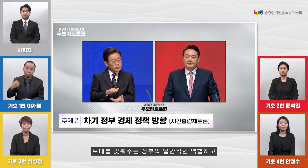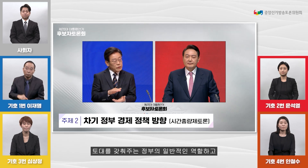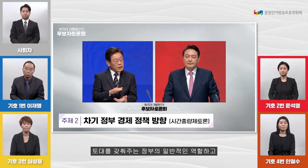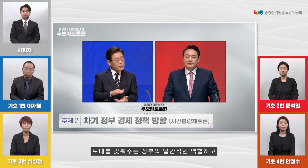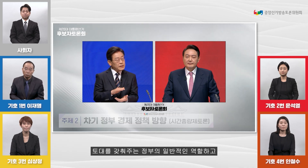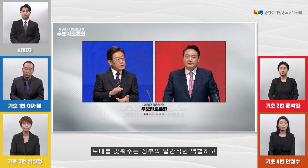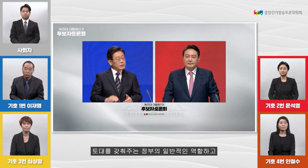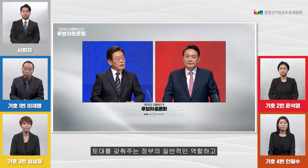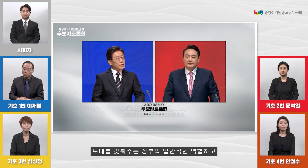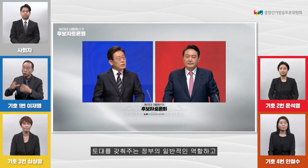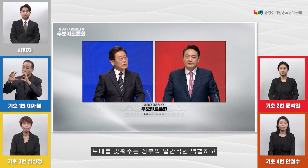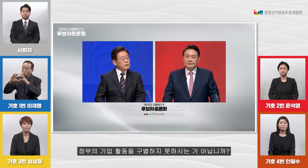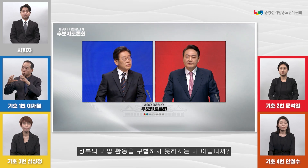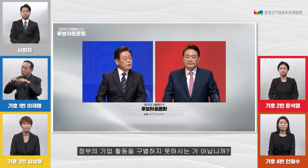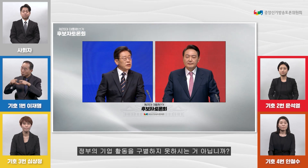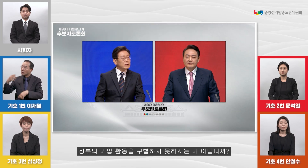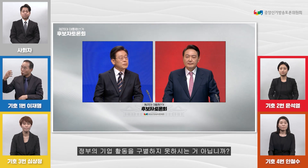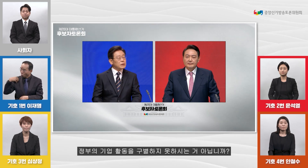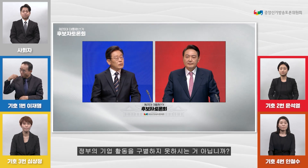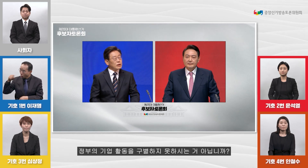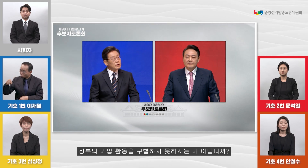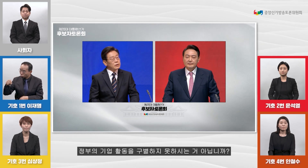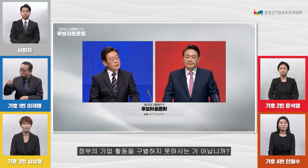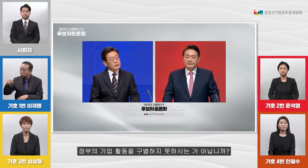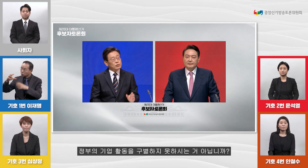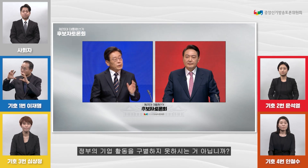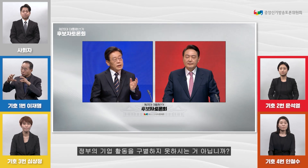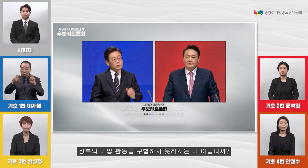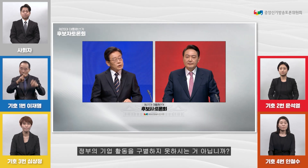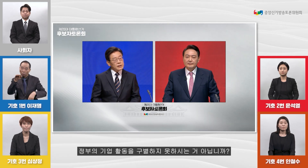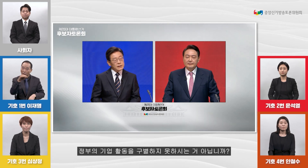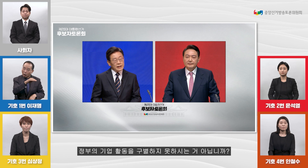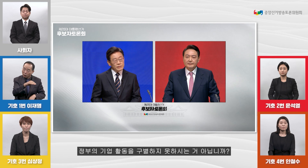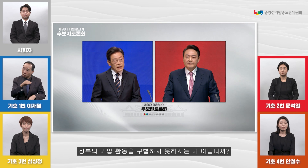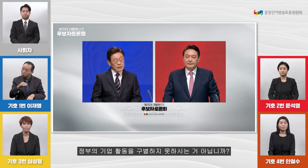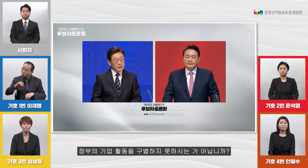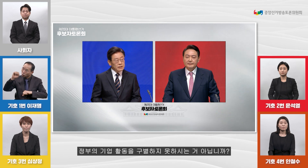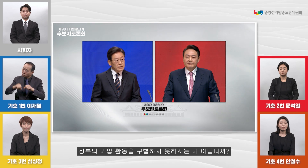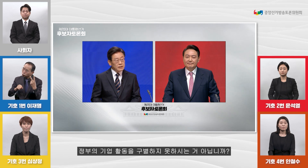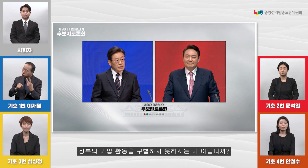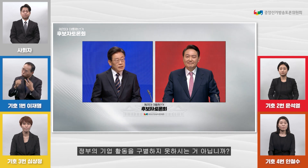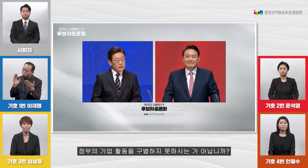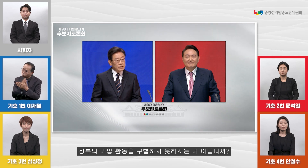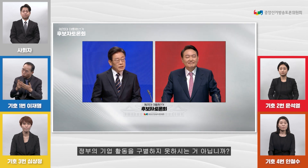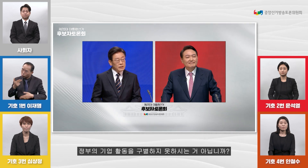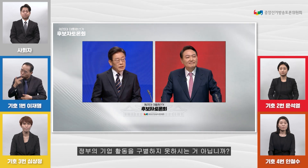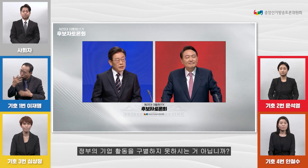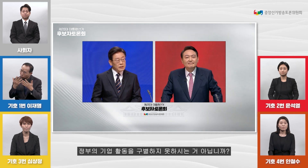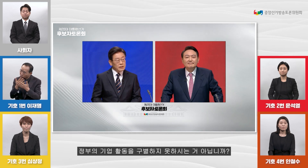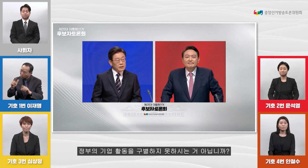갖춰주는 정부의 일반적 역할하고 정부의 기업 활동을 구별하지 못하시는 거 아닙니까?